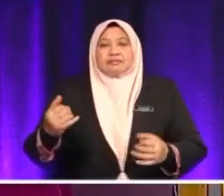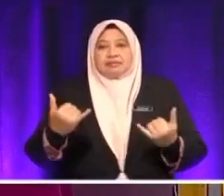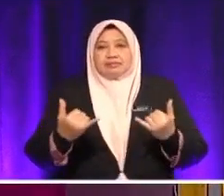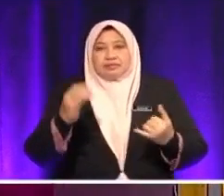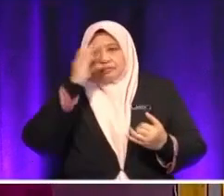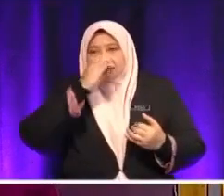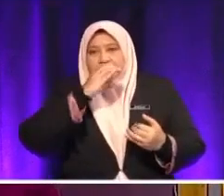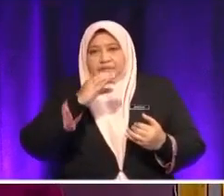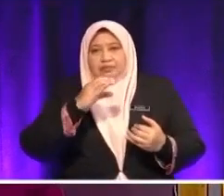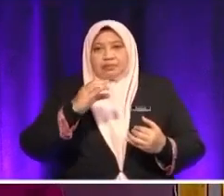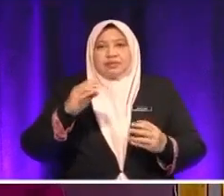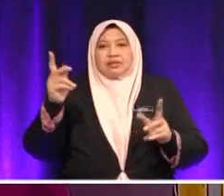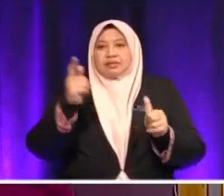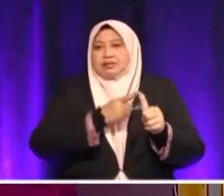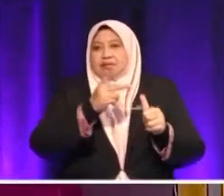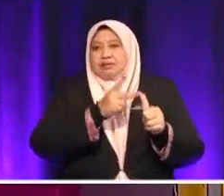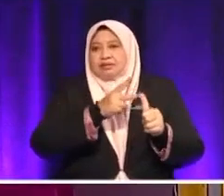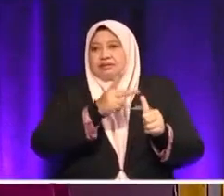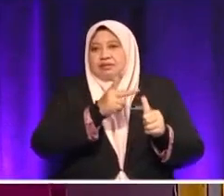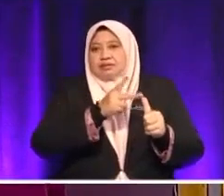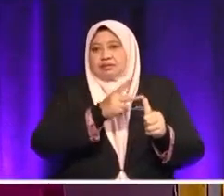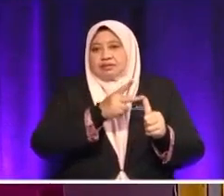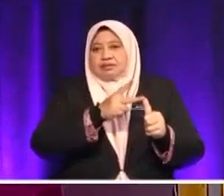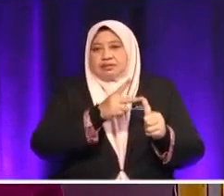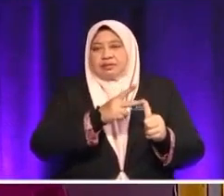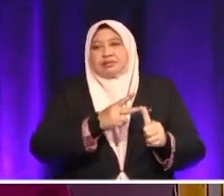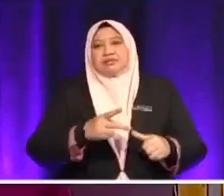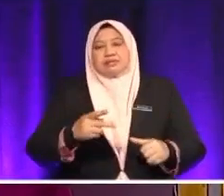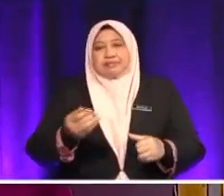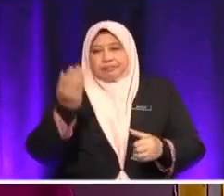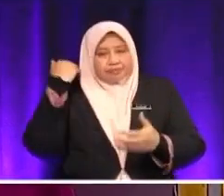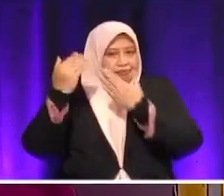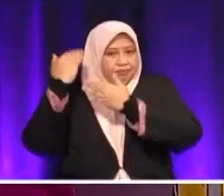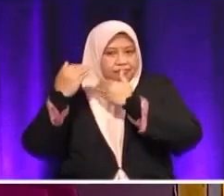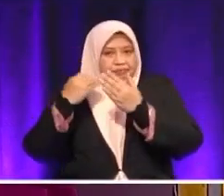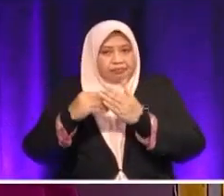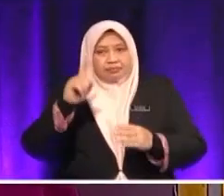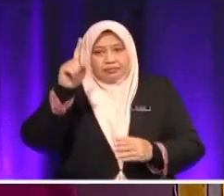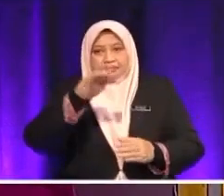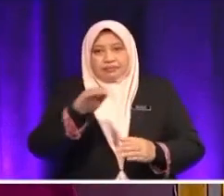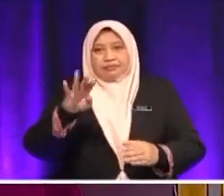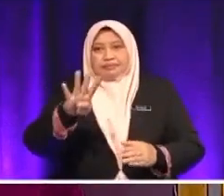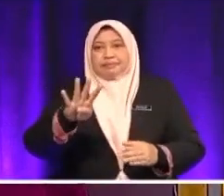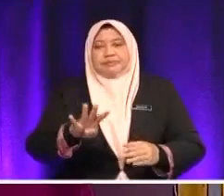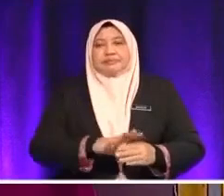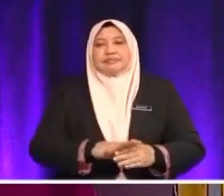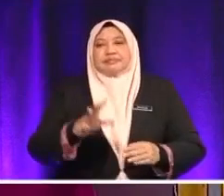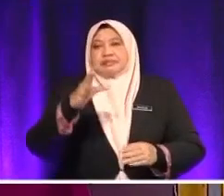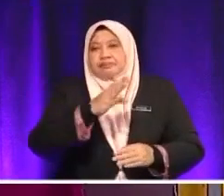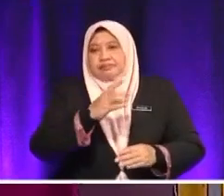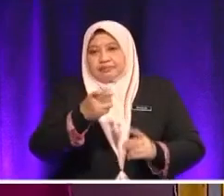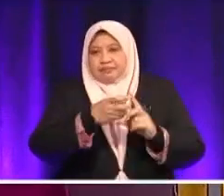Khatib pertama Hanif Khatib pertama bagaimana kita imbas semula adalah satu tempat daripada jumlah